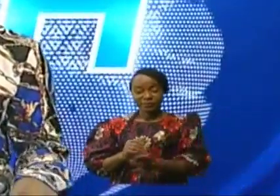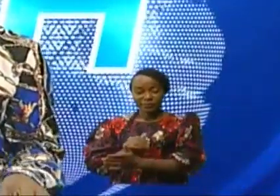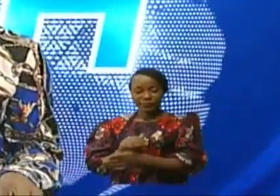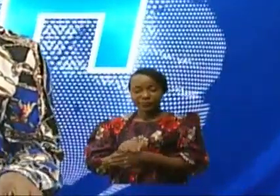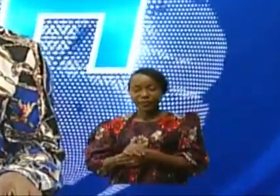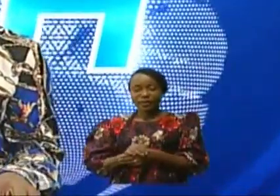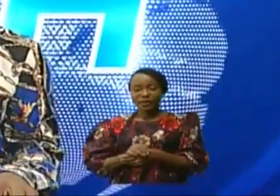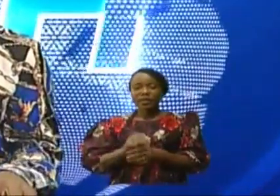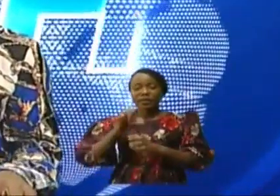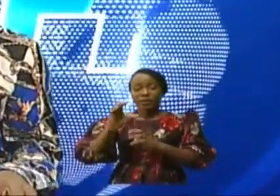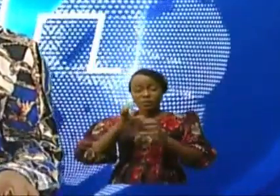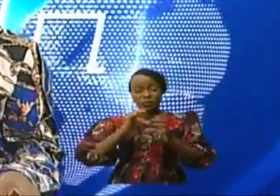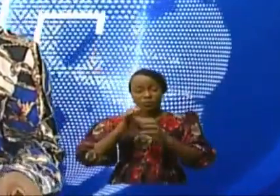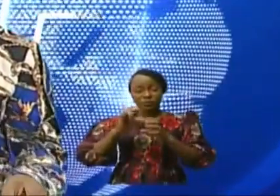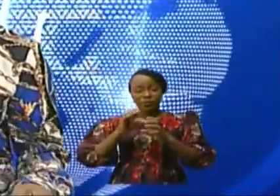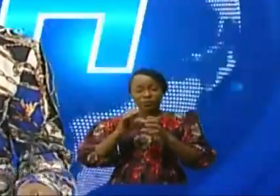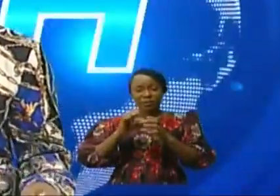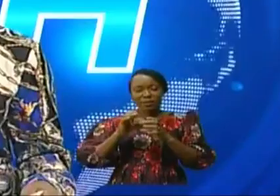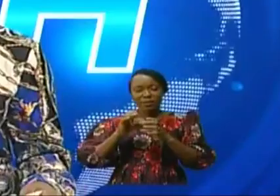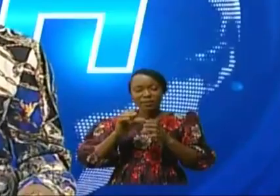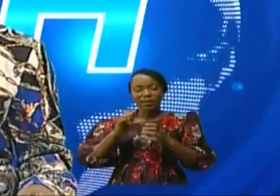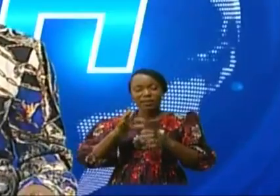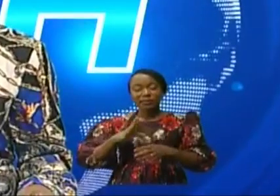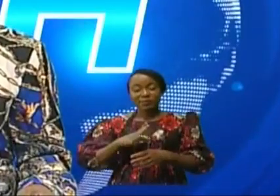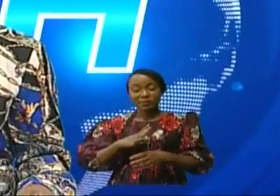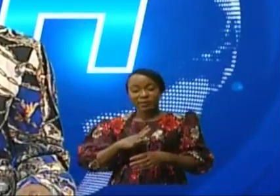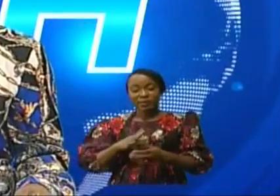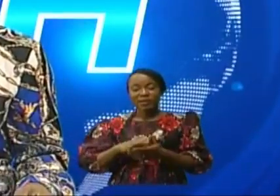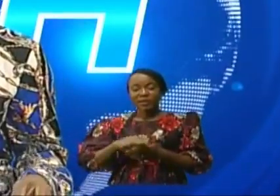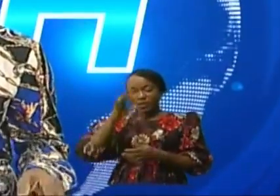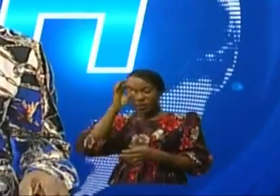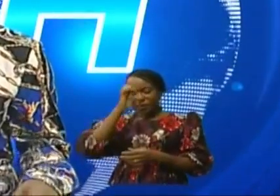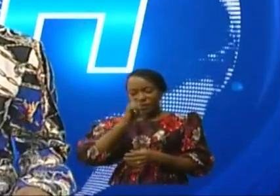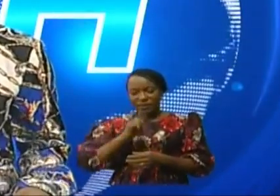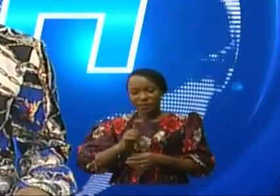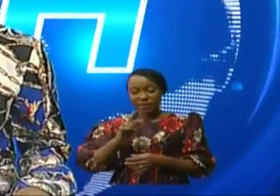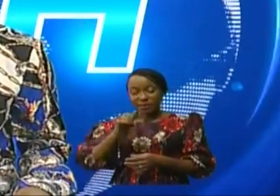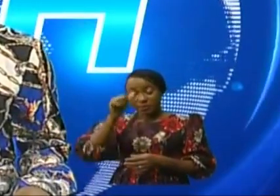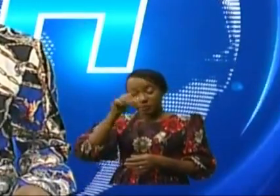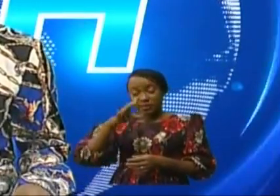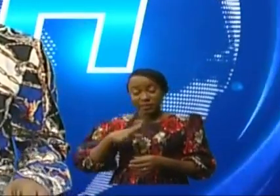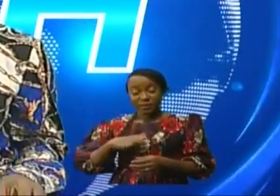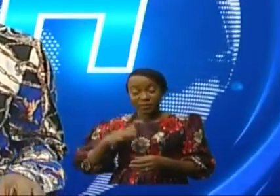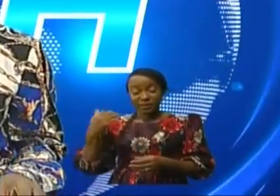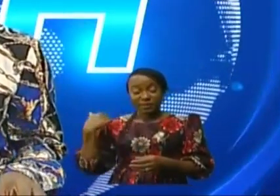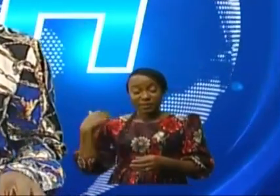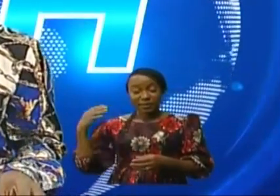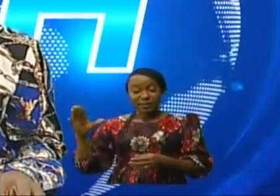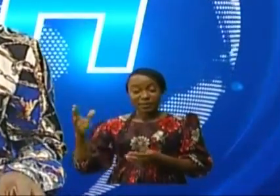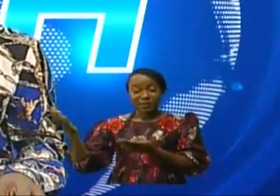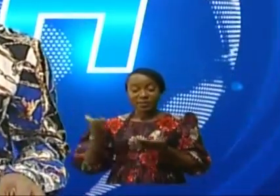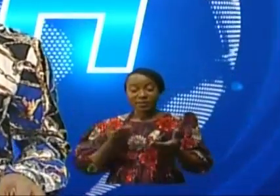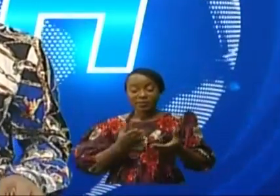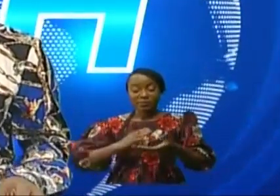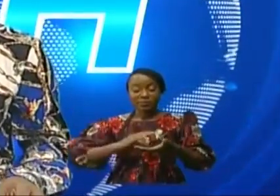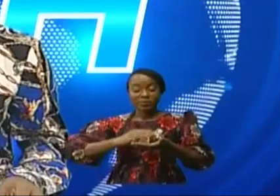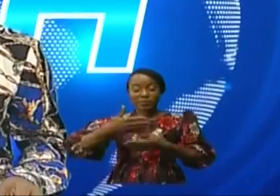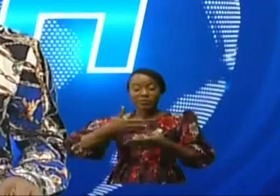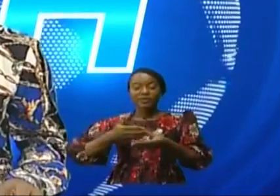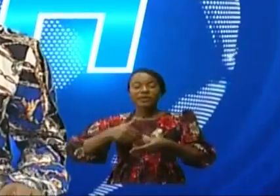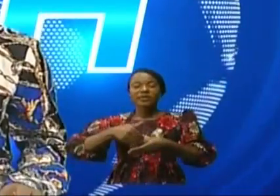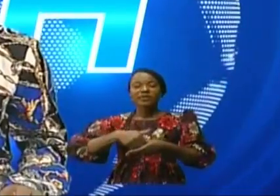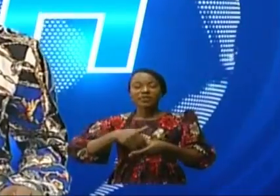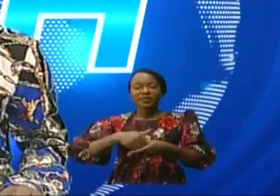Et ce communiqué nécrologique pour boucler ce journal, son Excellence Madame le ministre d'État en charge du portefeuille, la